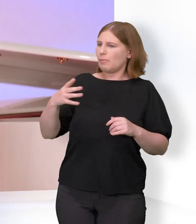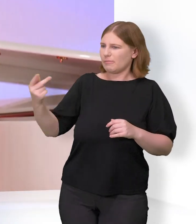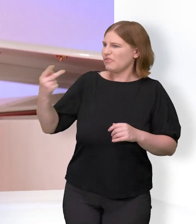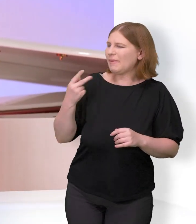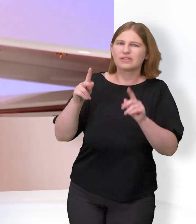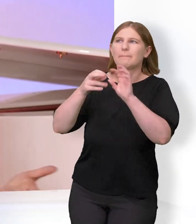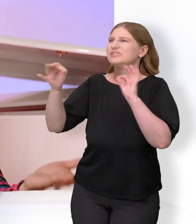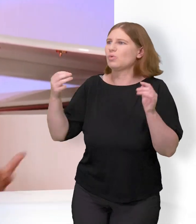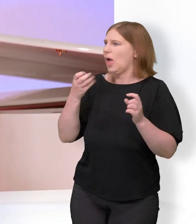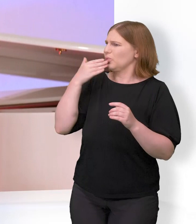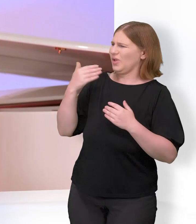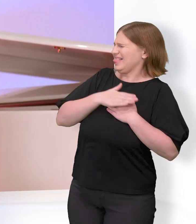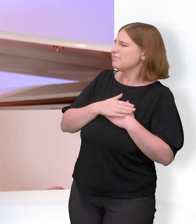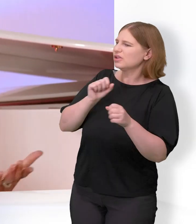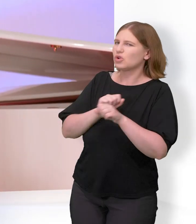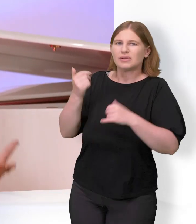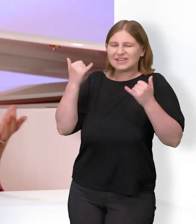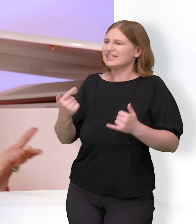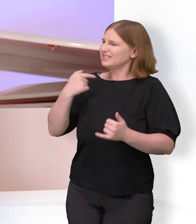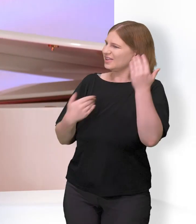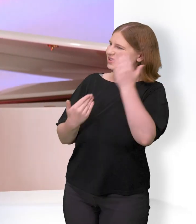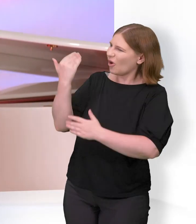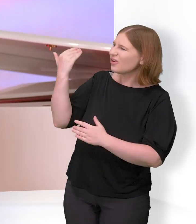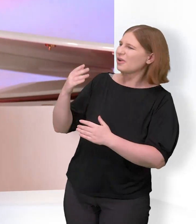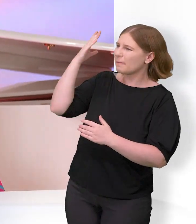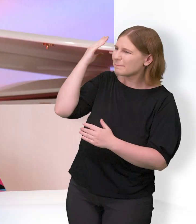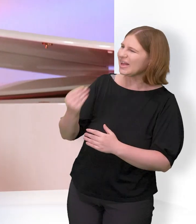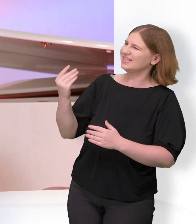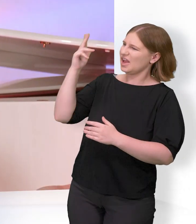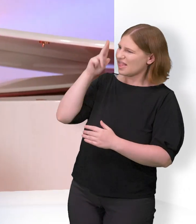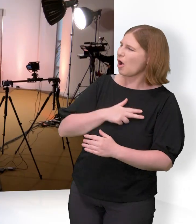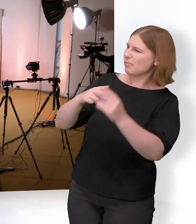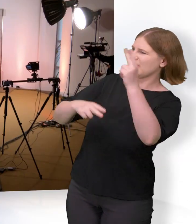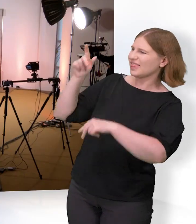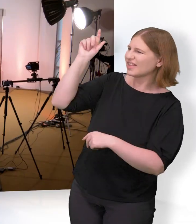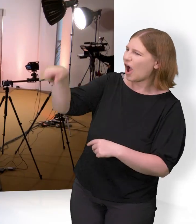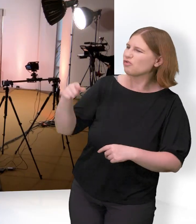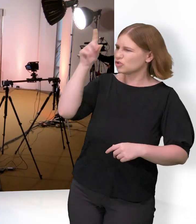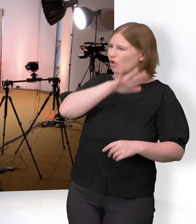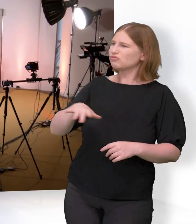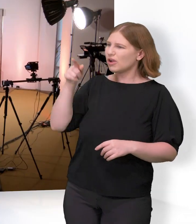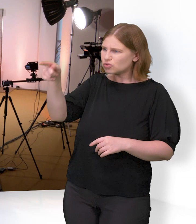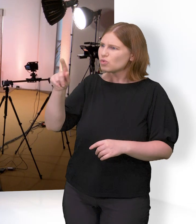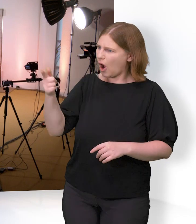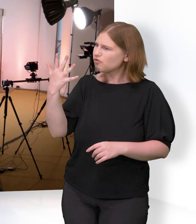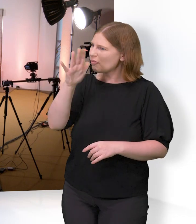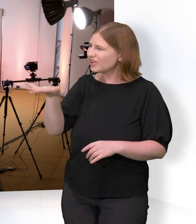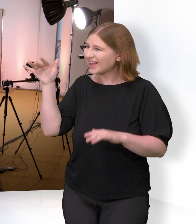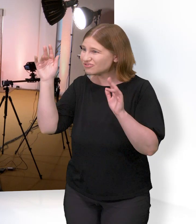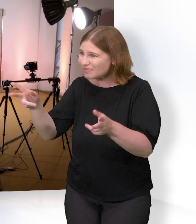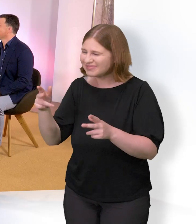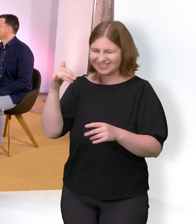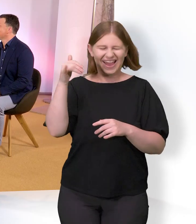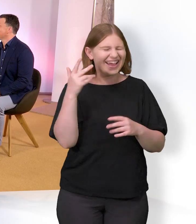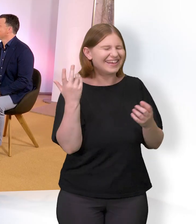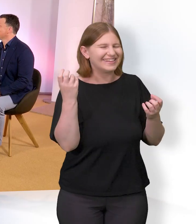Das macht doch auch glücklich, dass ich jetzt einen neuen, coolen Mann Gottes hier in Deutschland kennengelernt habe. Ich habe gehört, du hast auch 5 Kinder. Ja. Und das macht mich ja auch